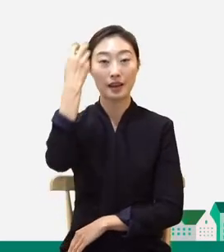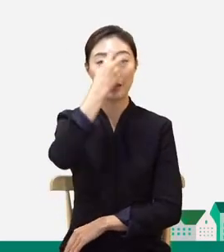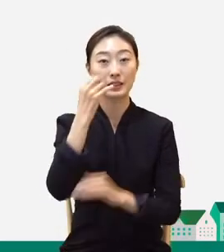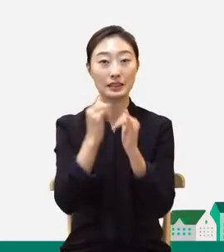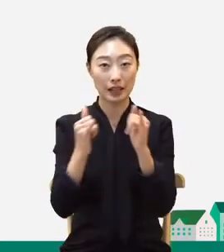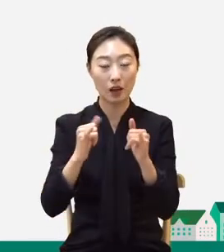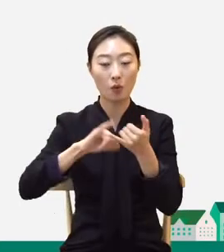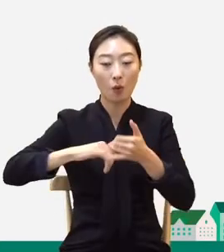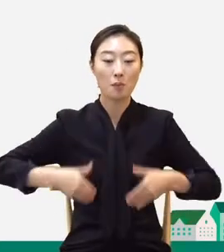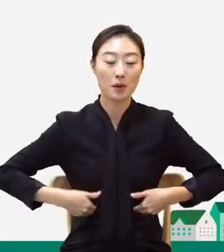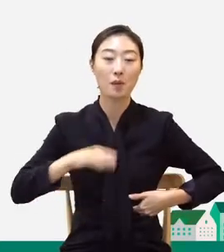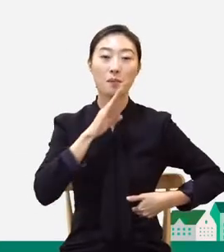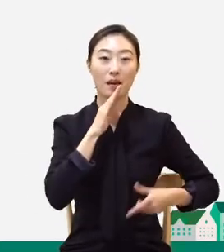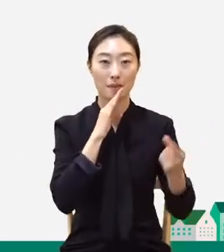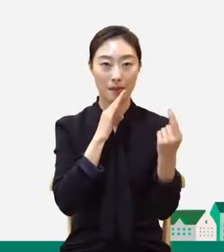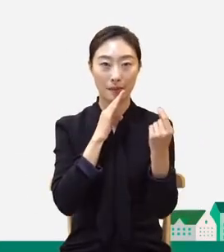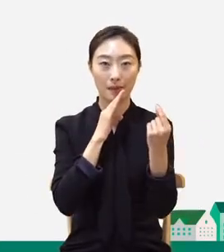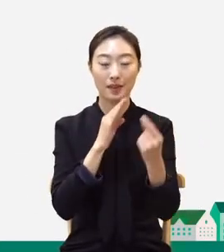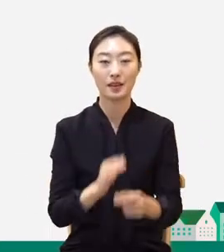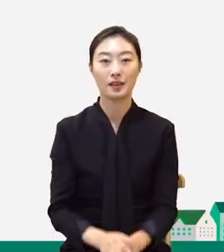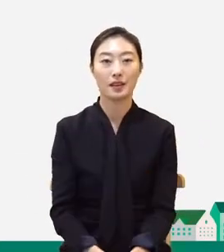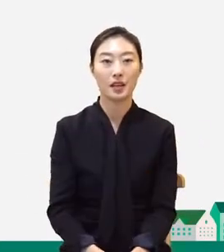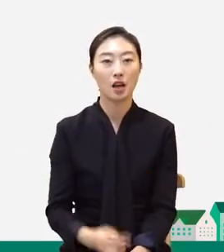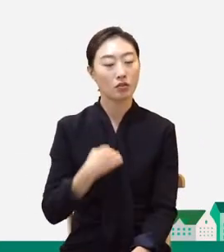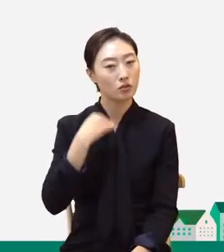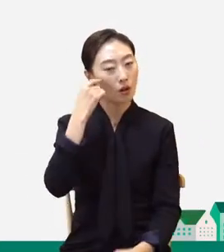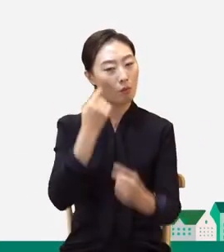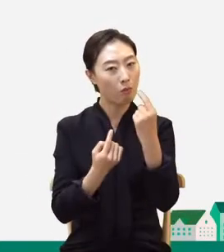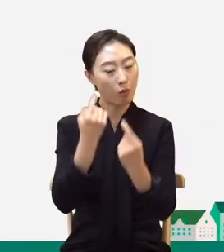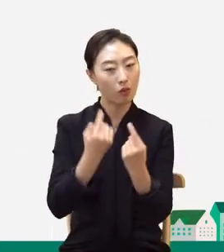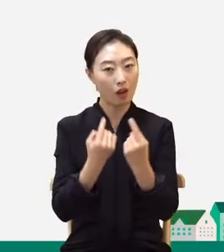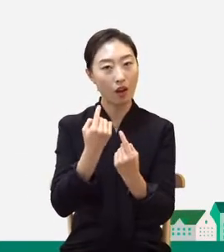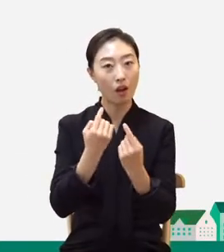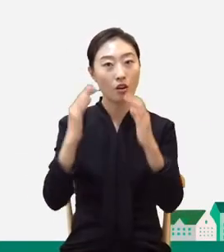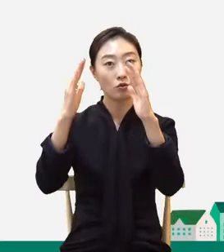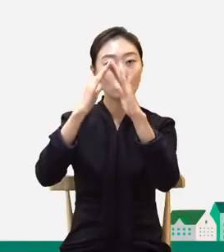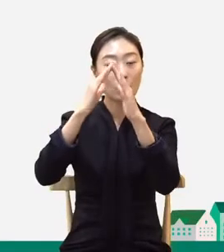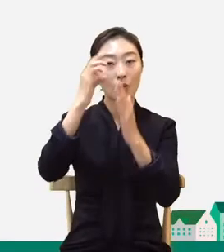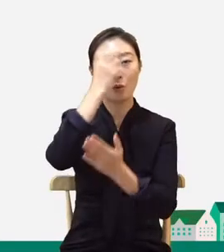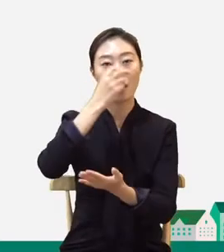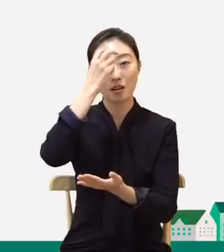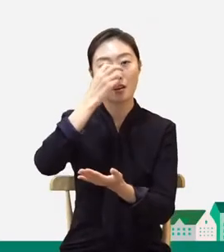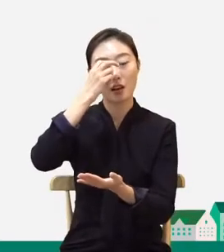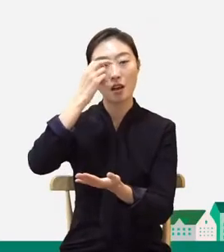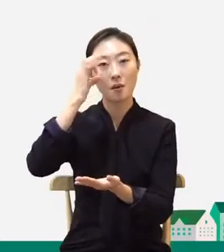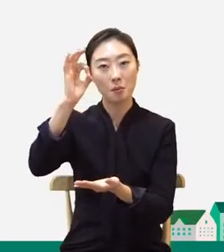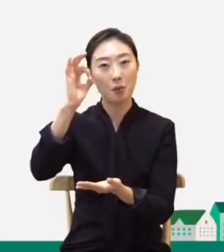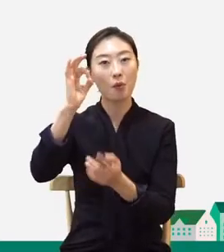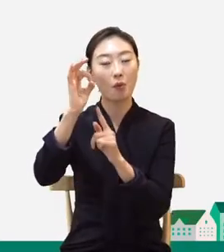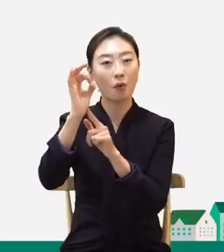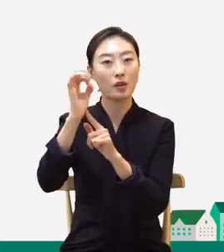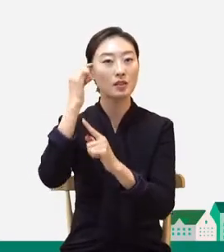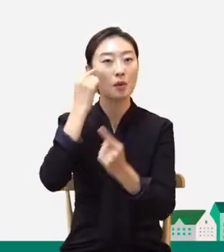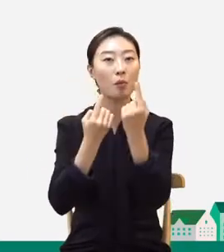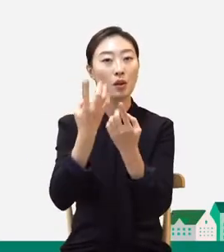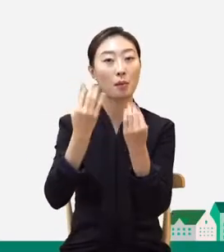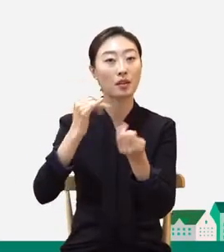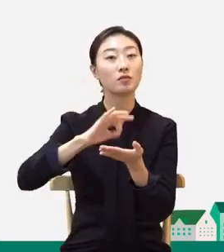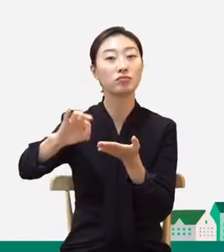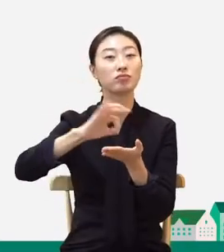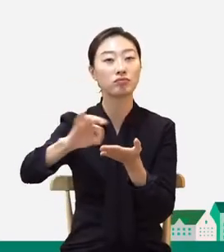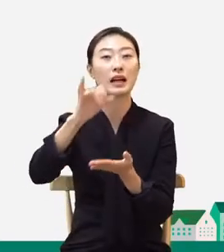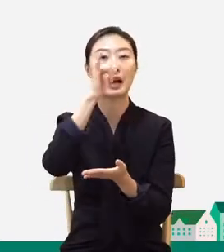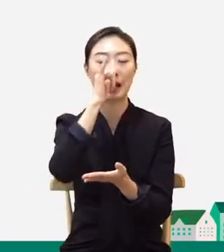필요한 일이기는 하지만 저희가 생각했던 이상으로 주택 관리하는 부분이 상당히 많은 부분 그 에너지를